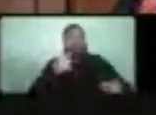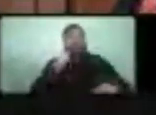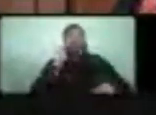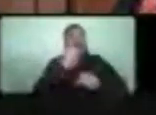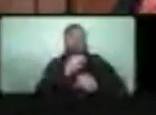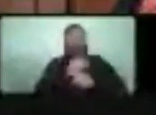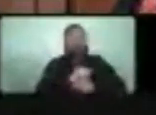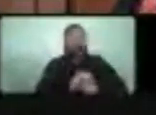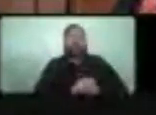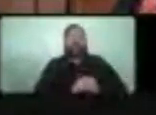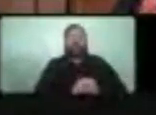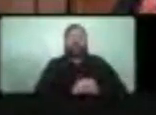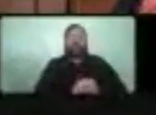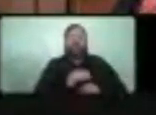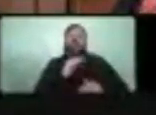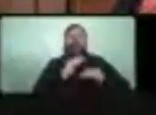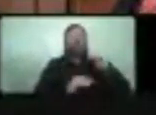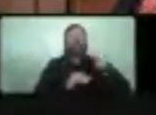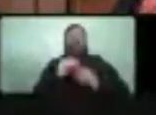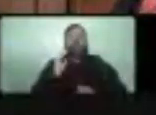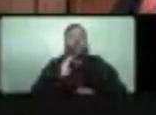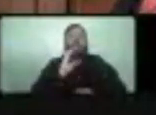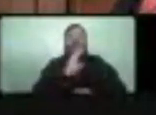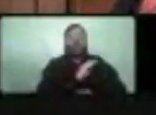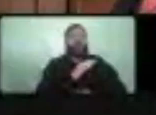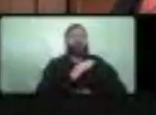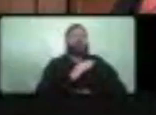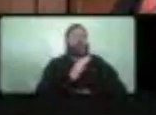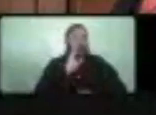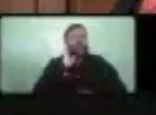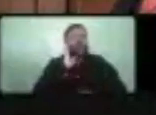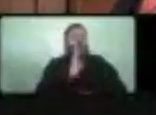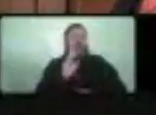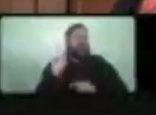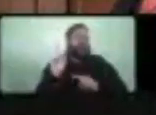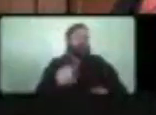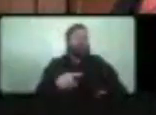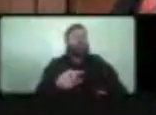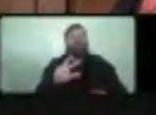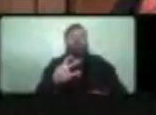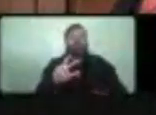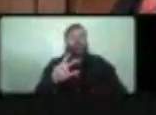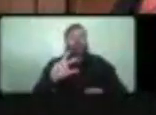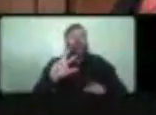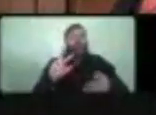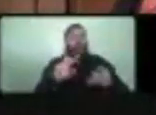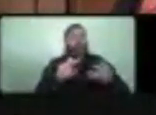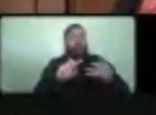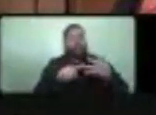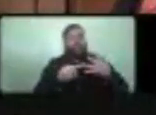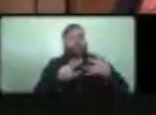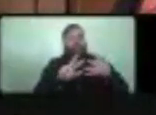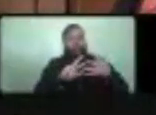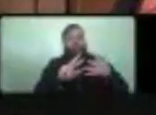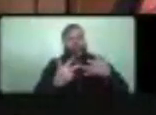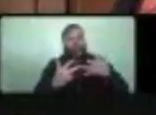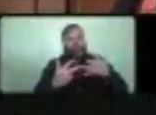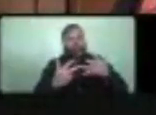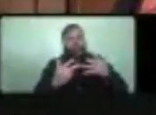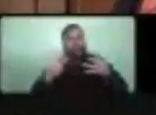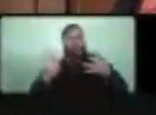kwa ripoti umewasilisha. Kamati ya vifaa itakuwa kutana tarehe tatu